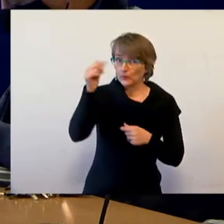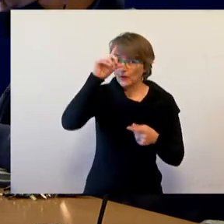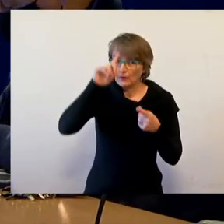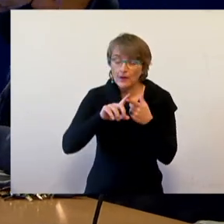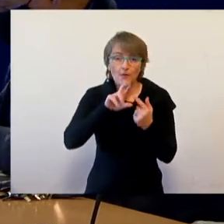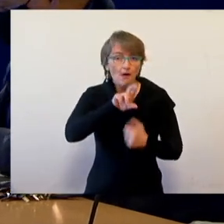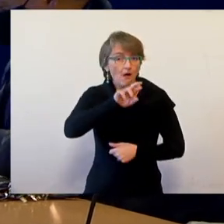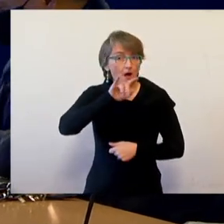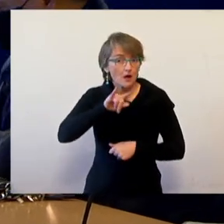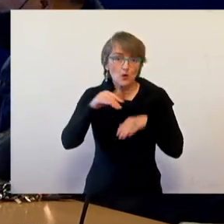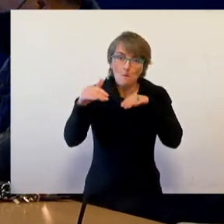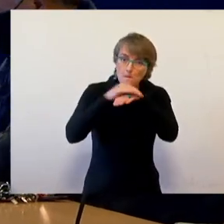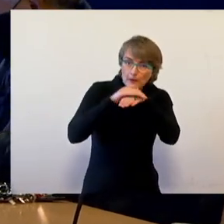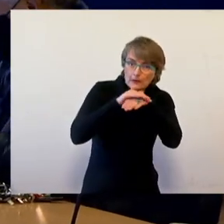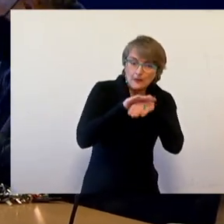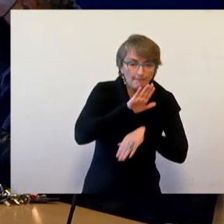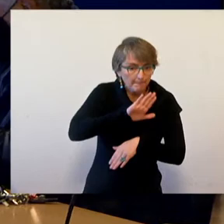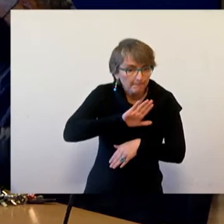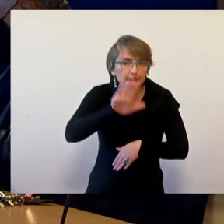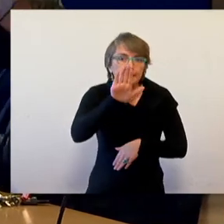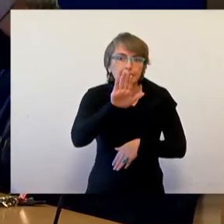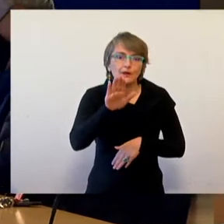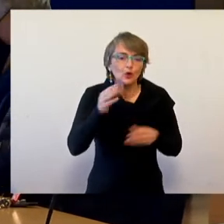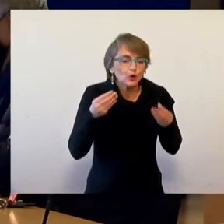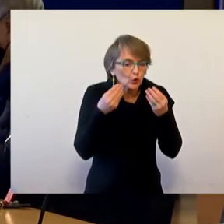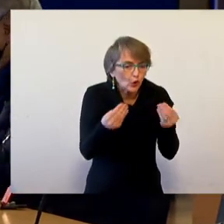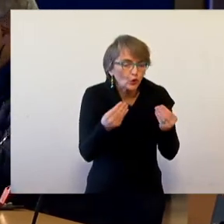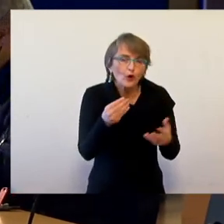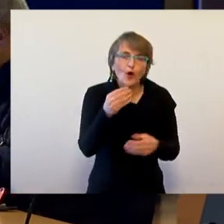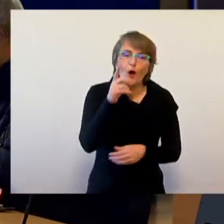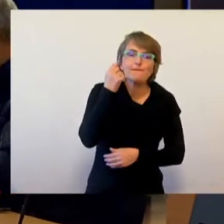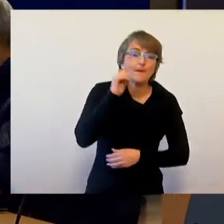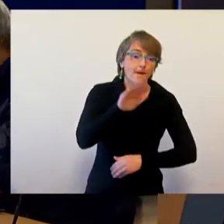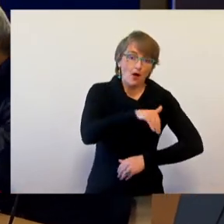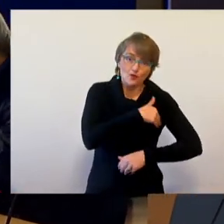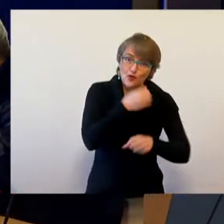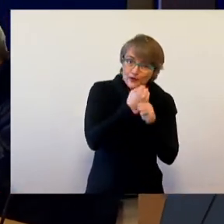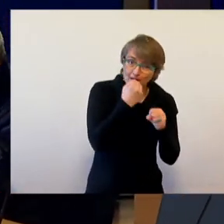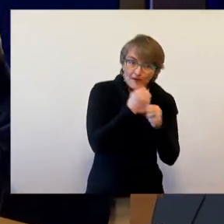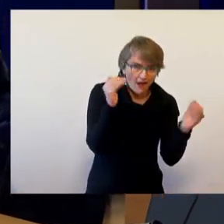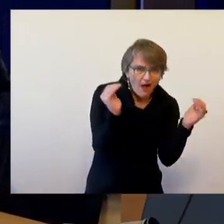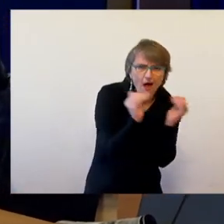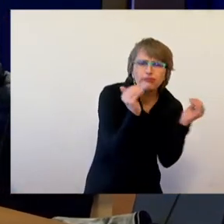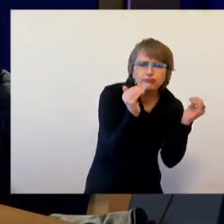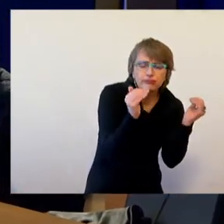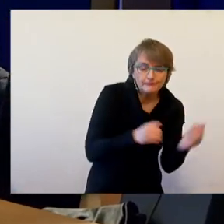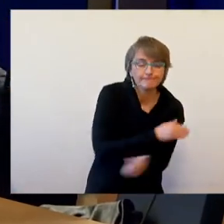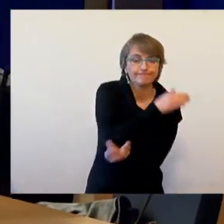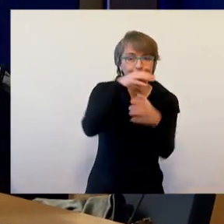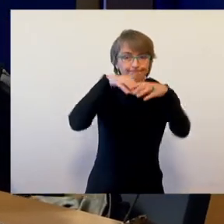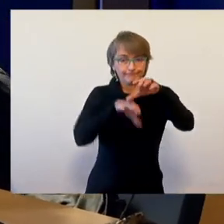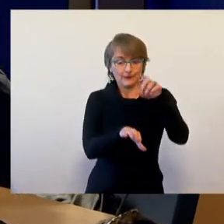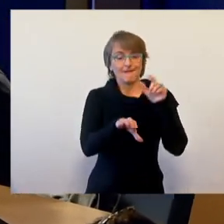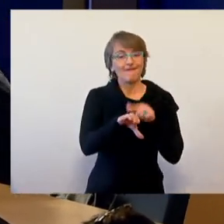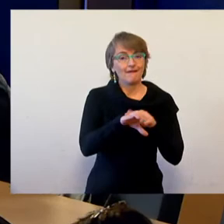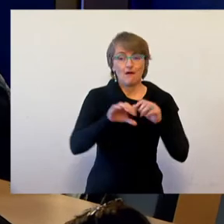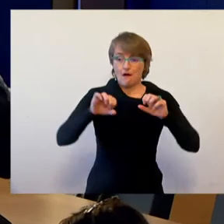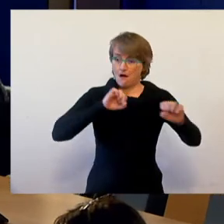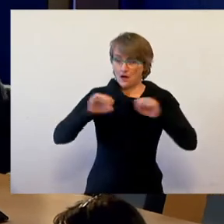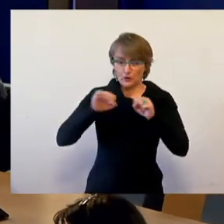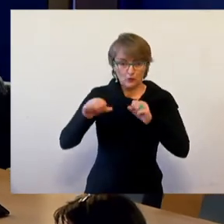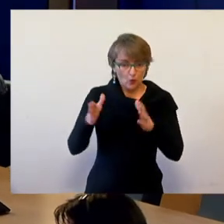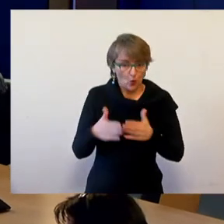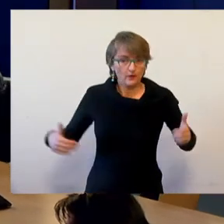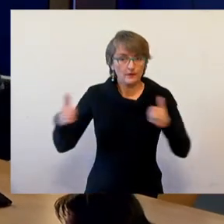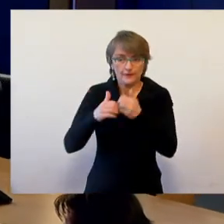ressources humaines menée en faveur de l'égalité entre les agentes et les agents. Et dans la seconde partie, le rapport présente les actions menées par la